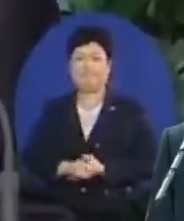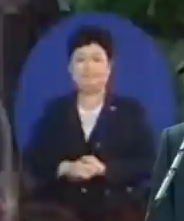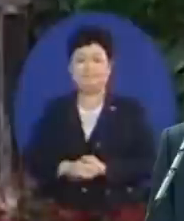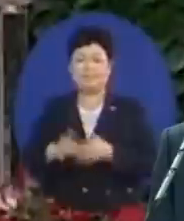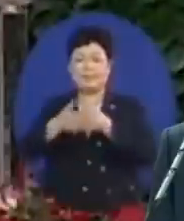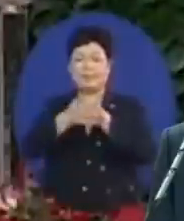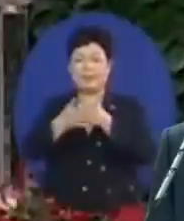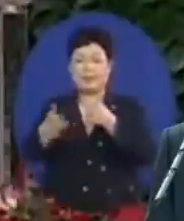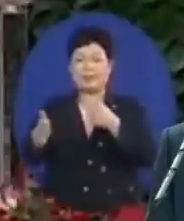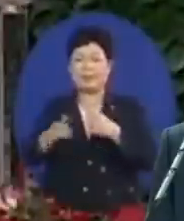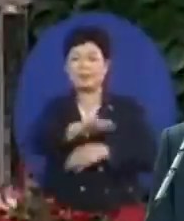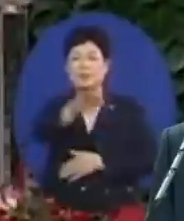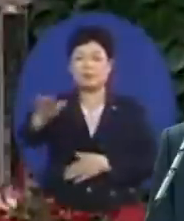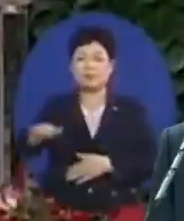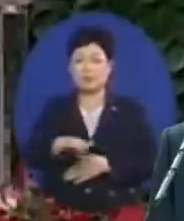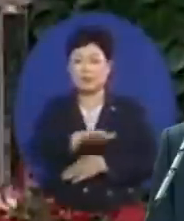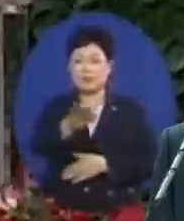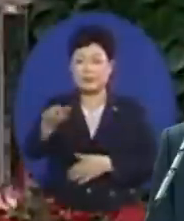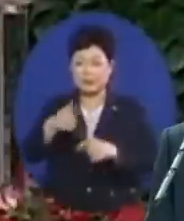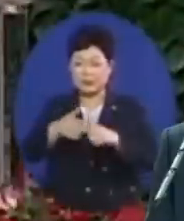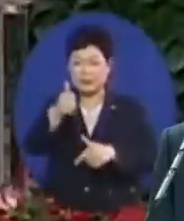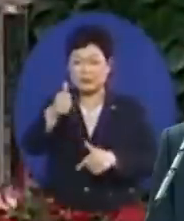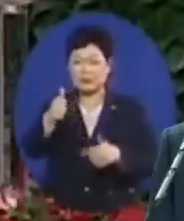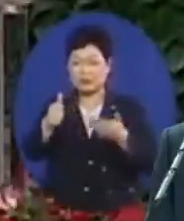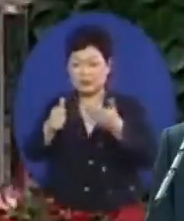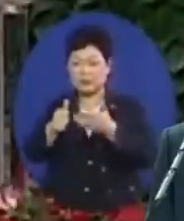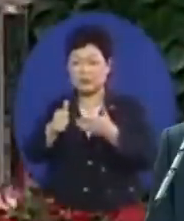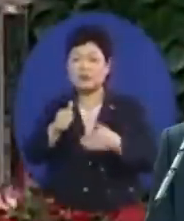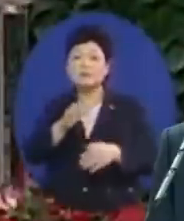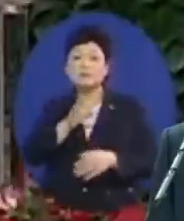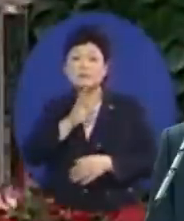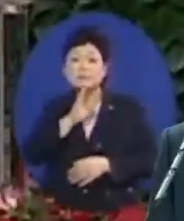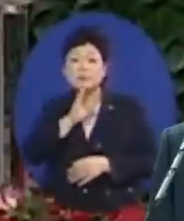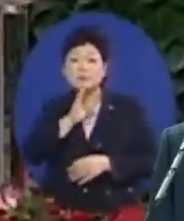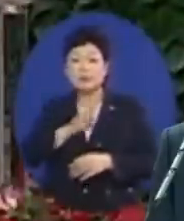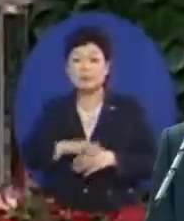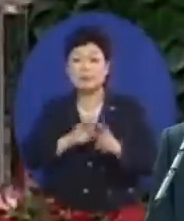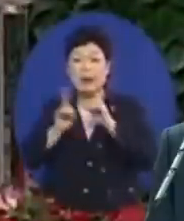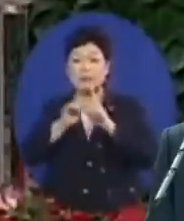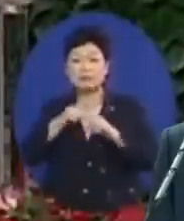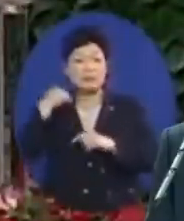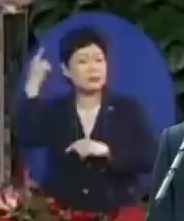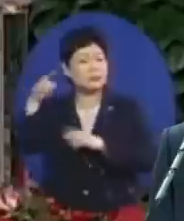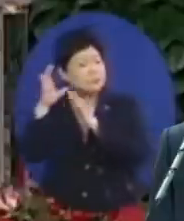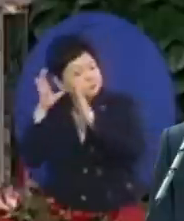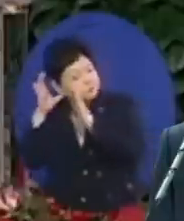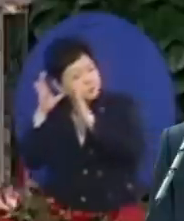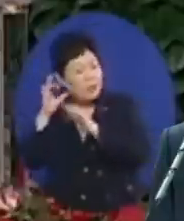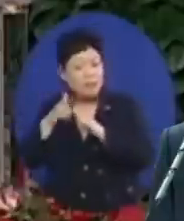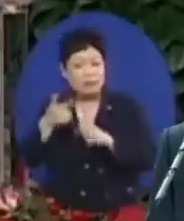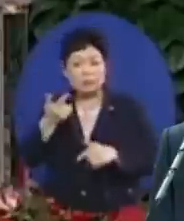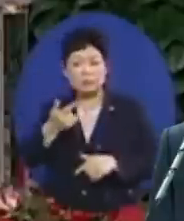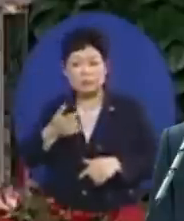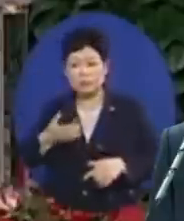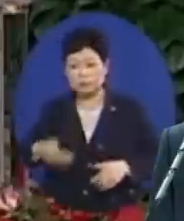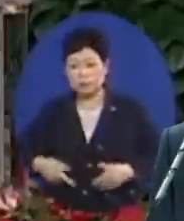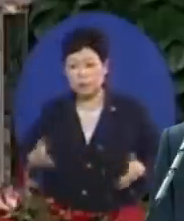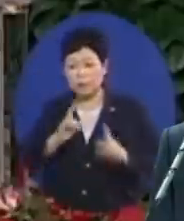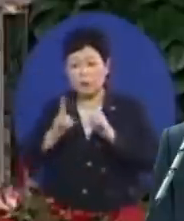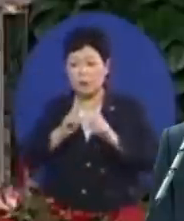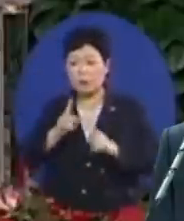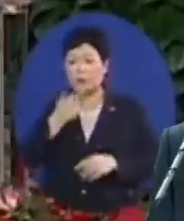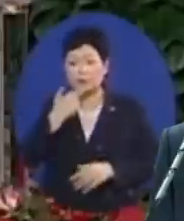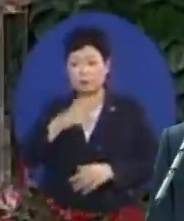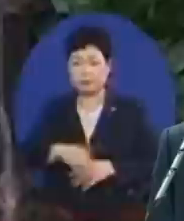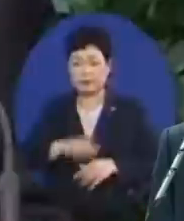그렇기 때문에 우리가 예수님께서 하신 말씀에 굉장히 귀를 기울여야 돼요. 예수님 쓸데없는 말을 안 하셔요.